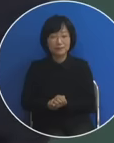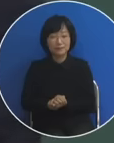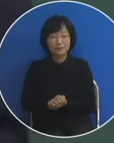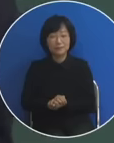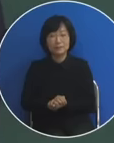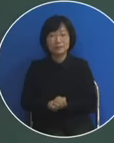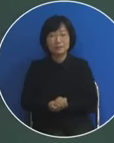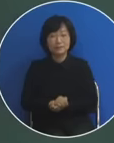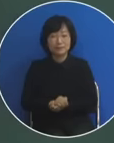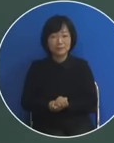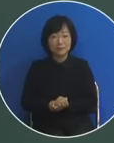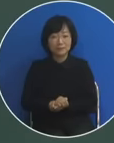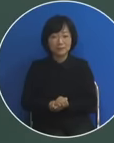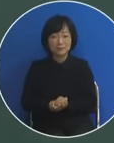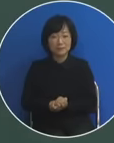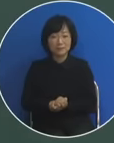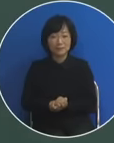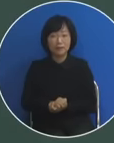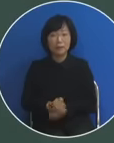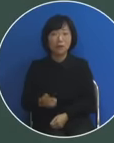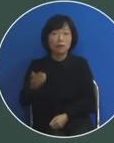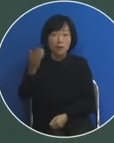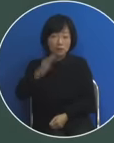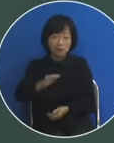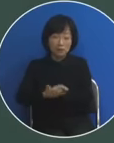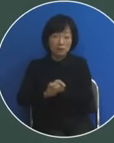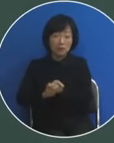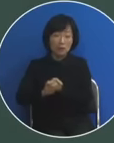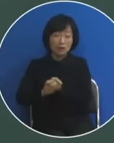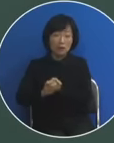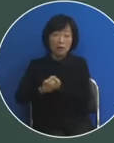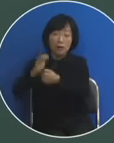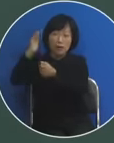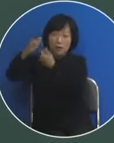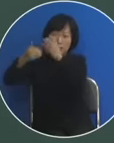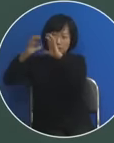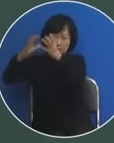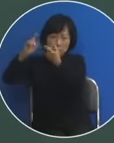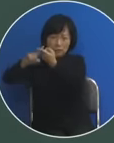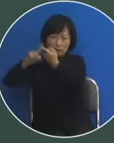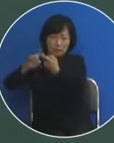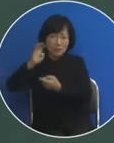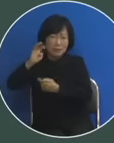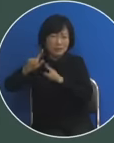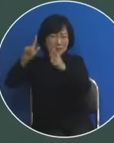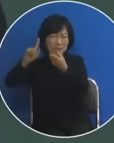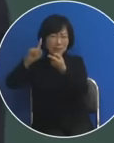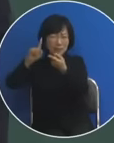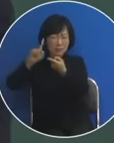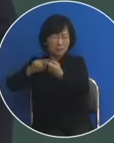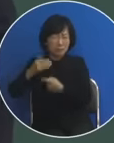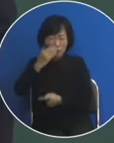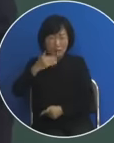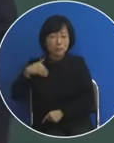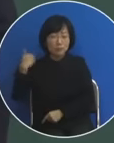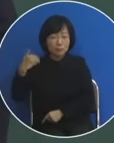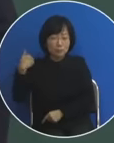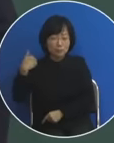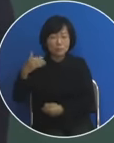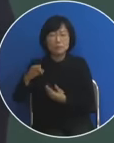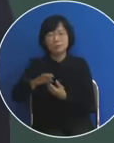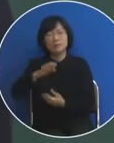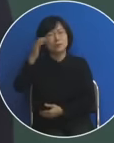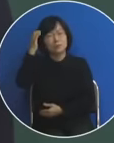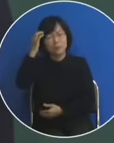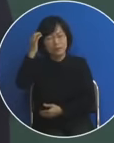아니고 이 부분에 못 들어가는 겁니다. But it's not about how long that lasts or it doesn't last. It's that without me realizing, you have not entered into this. 여러분이 어디